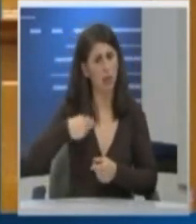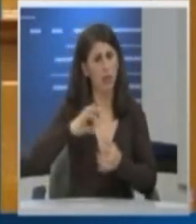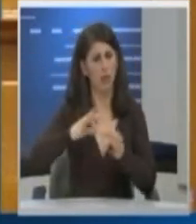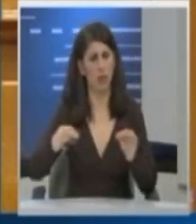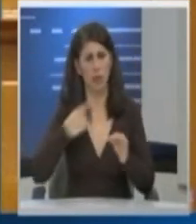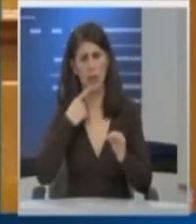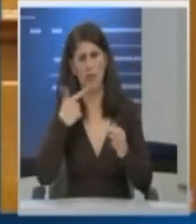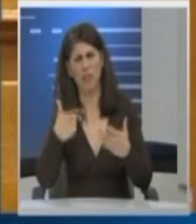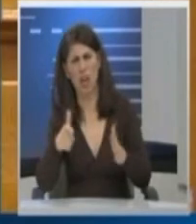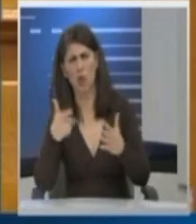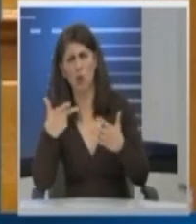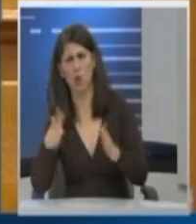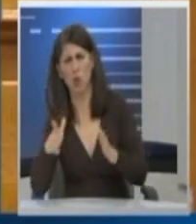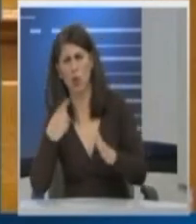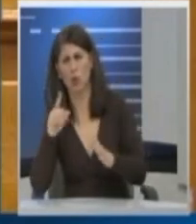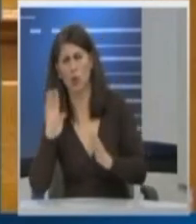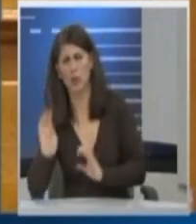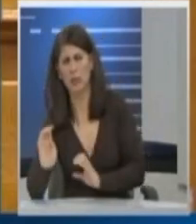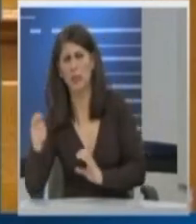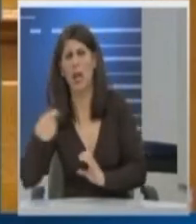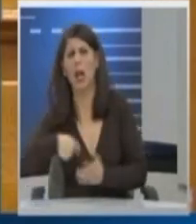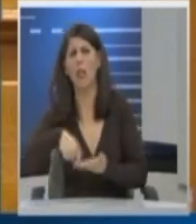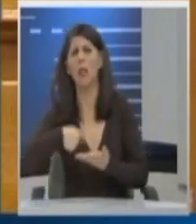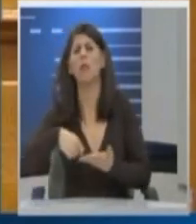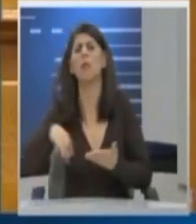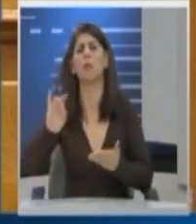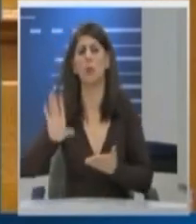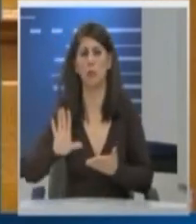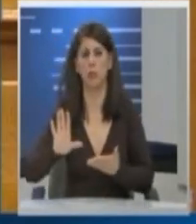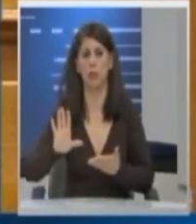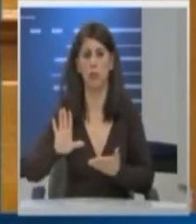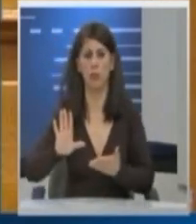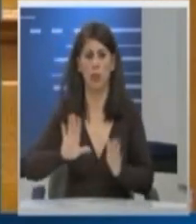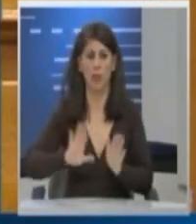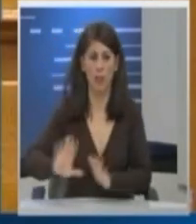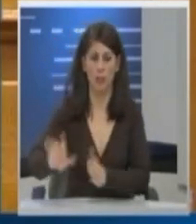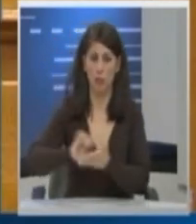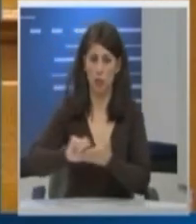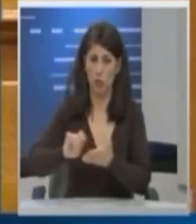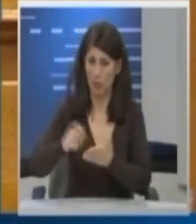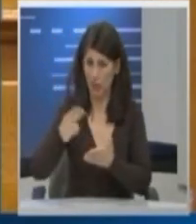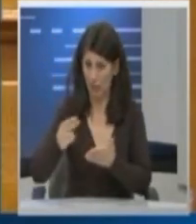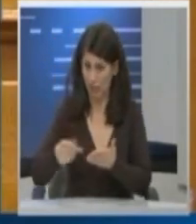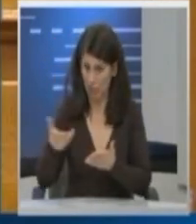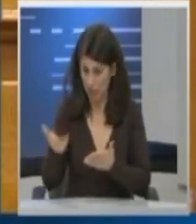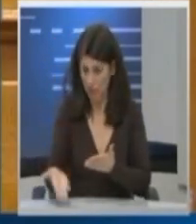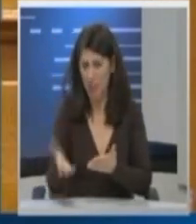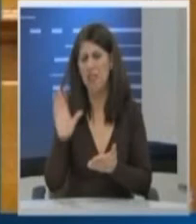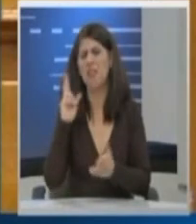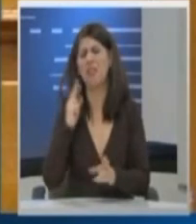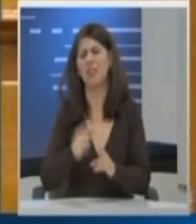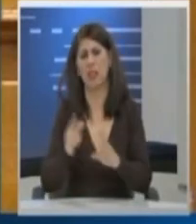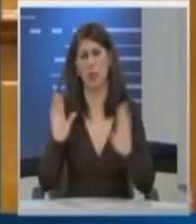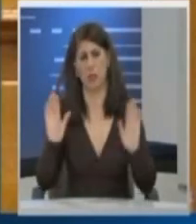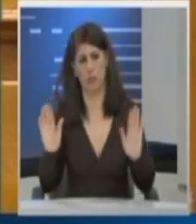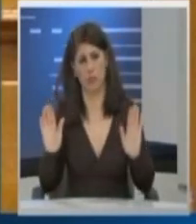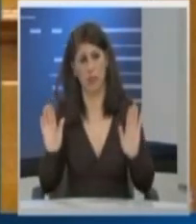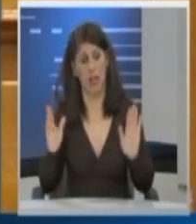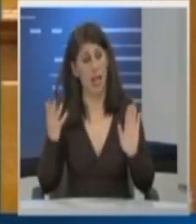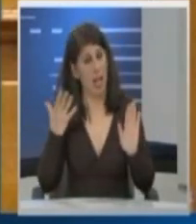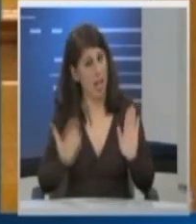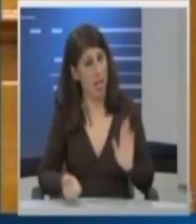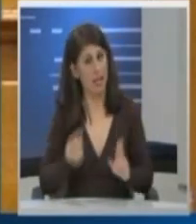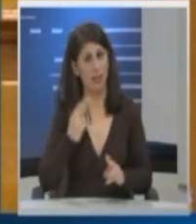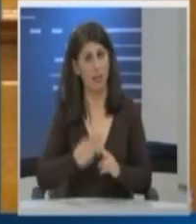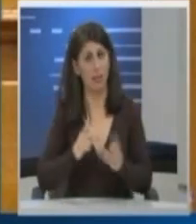λέει 700, 800, 190, δεν έχουμε πληρώσει τίποτα. Δεν αφήνω στα πρακτικά ζητήματα τέτοια, διότι δεν έχουν καμία σημασία.